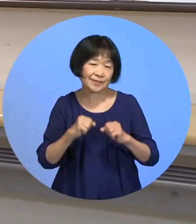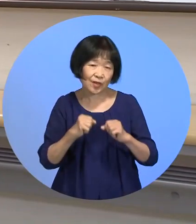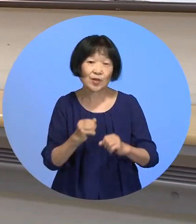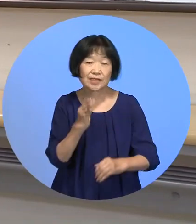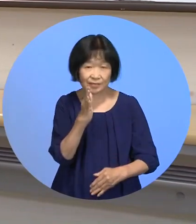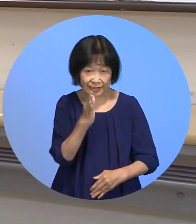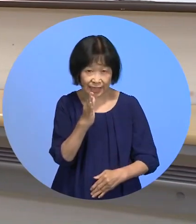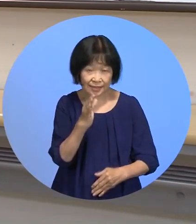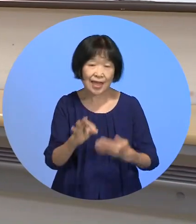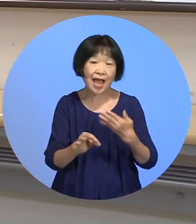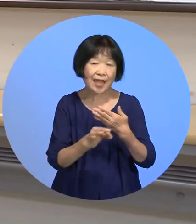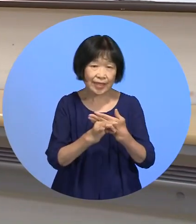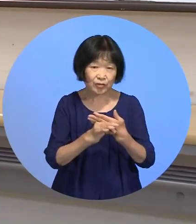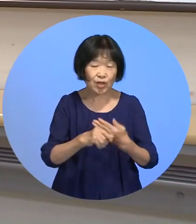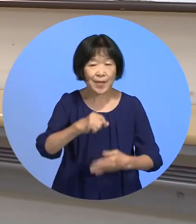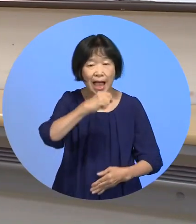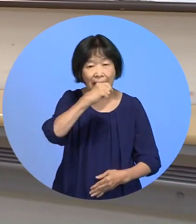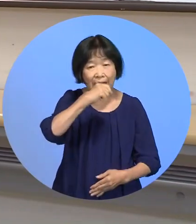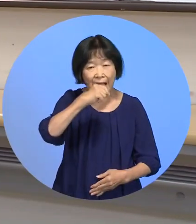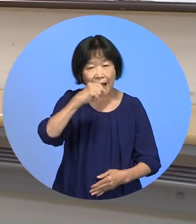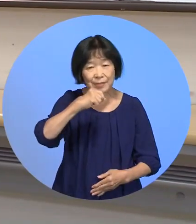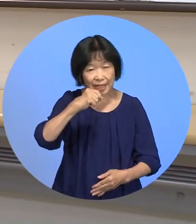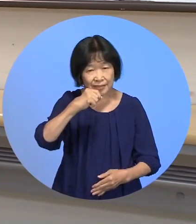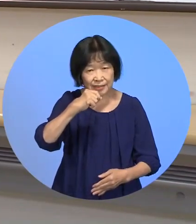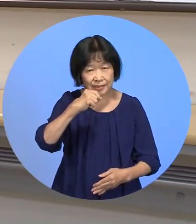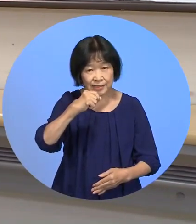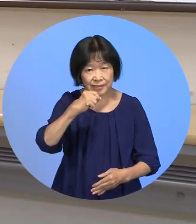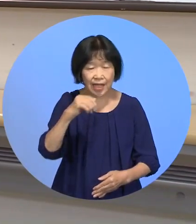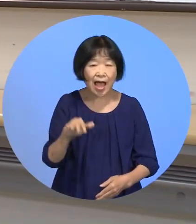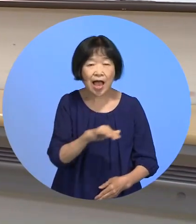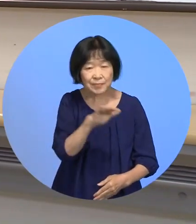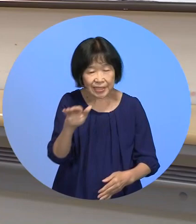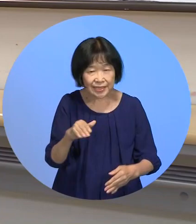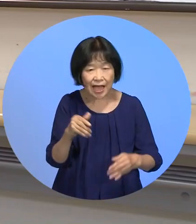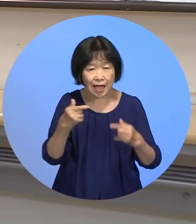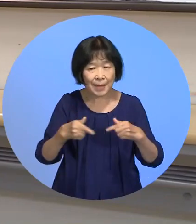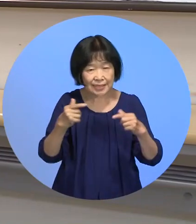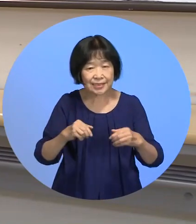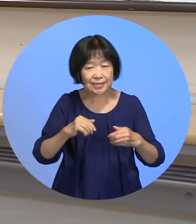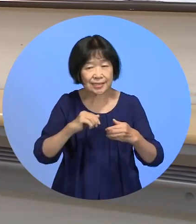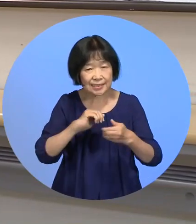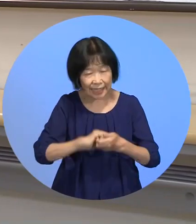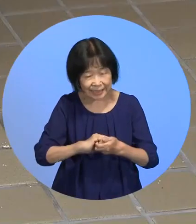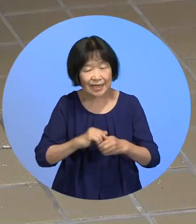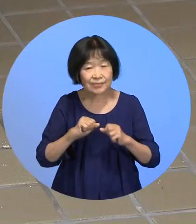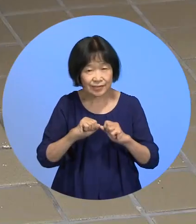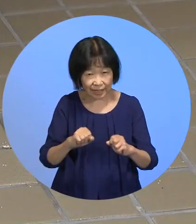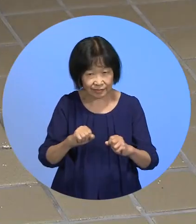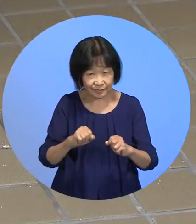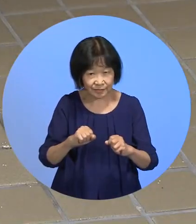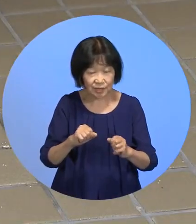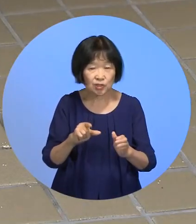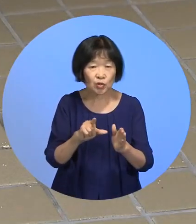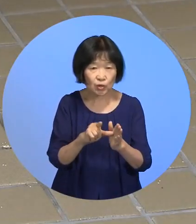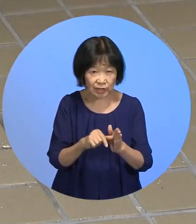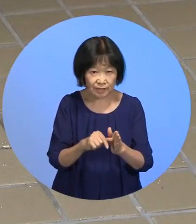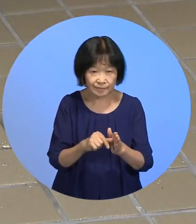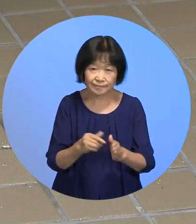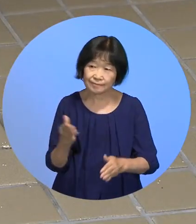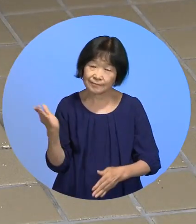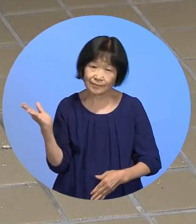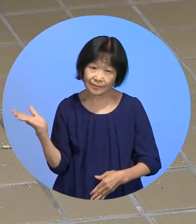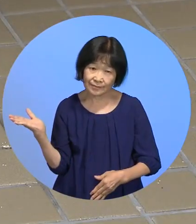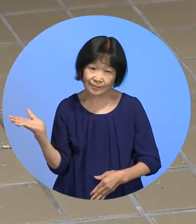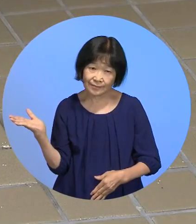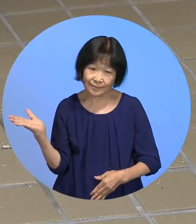歯磨きとかお手洗いに行くっていうのは必ず誰でもされることなので、歯磨きの時にかかとを上げたまま歯磨き